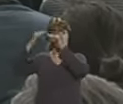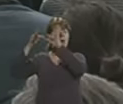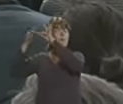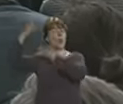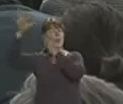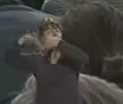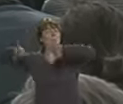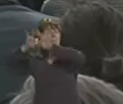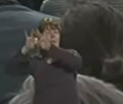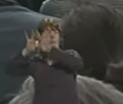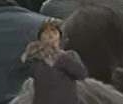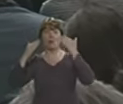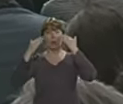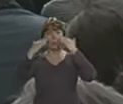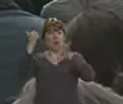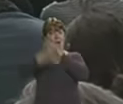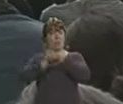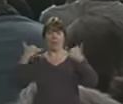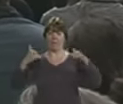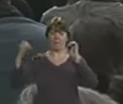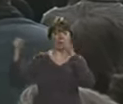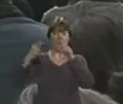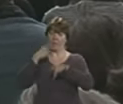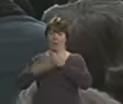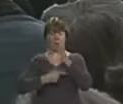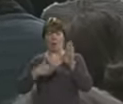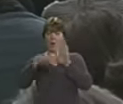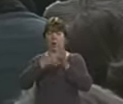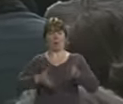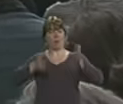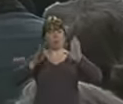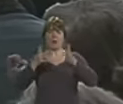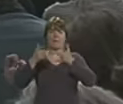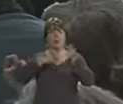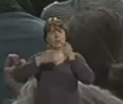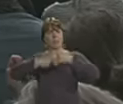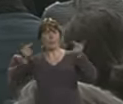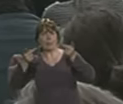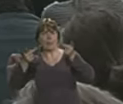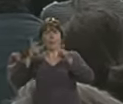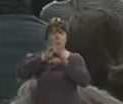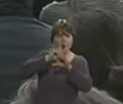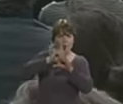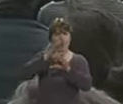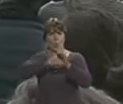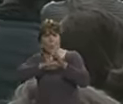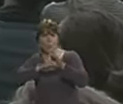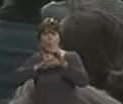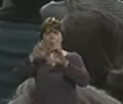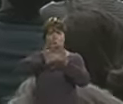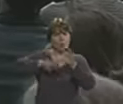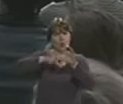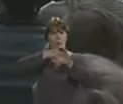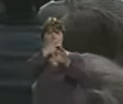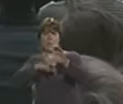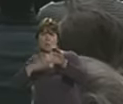partenaires, j'appliquerai unilatéralement la règle suivante. Tous les marchés publics communaux, départementaux, régionaux,